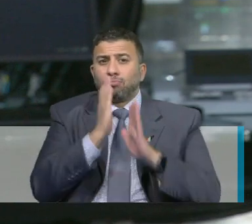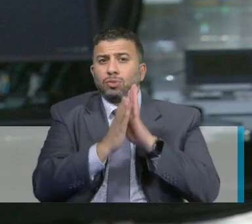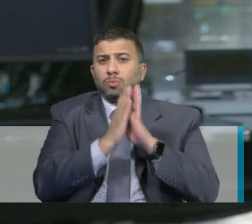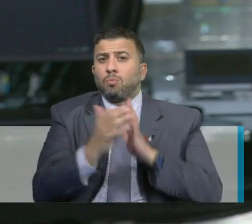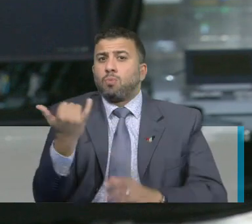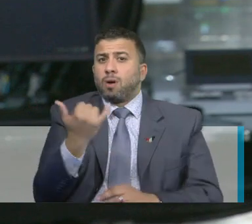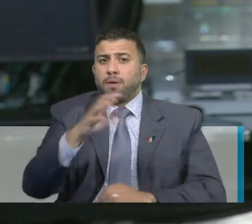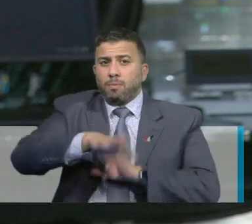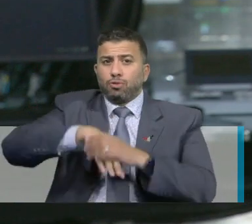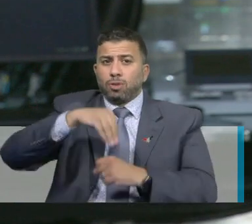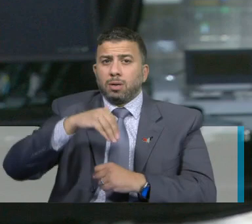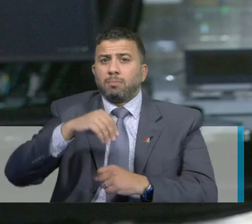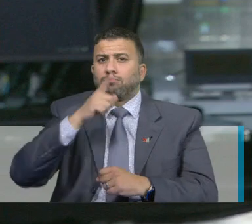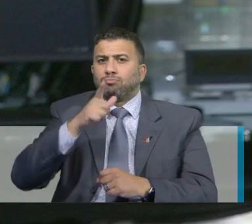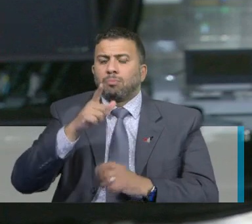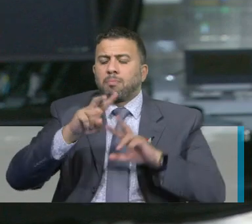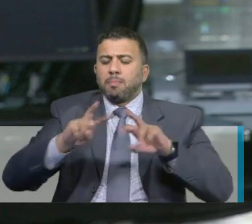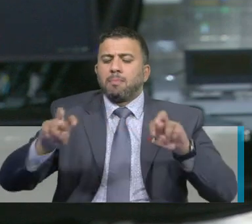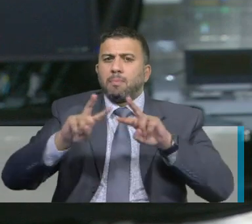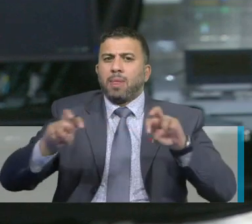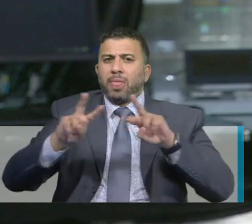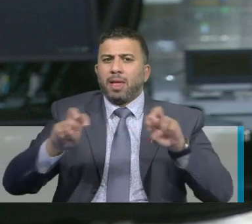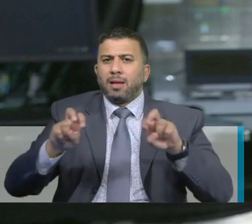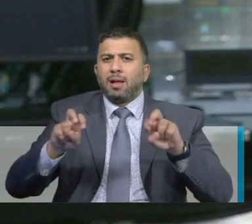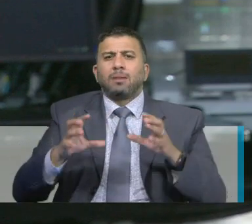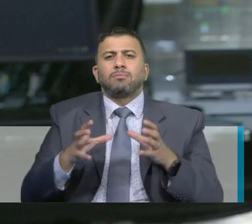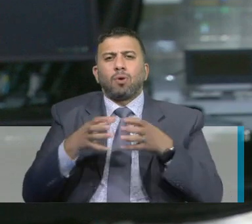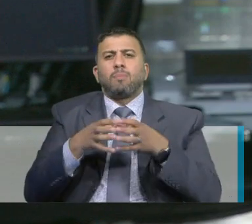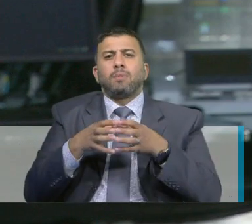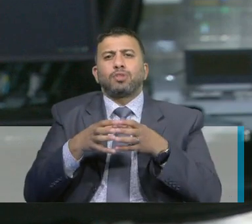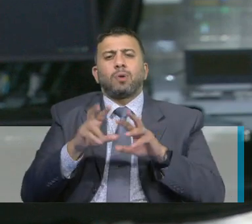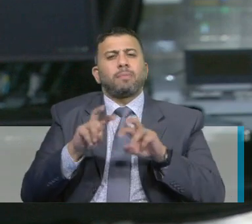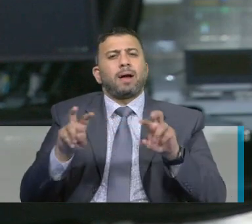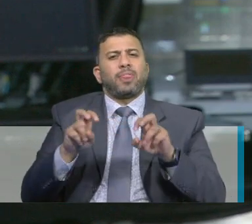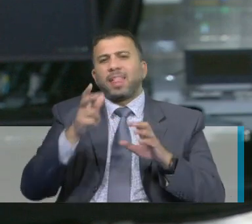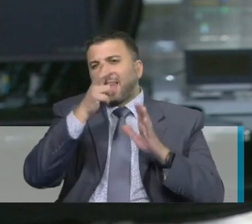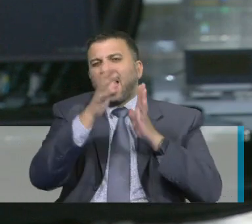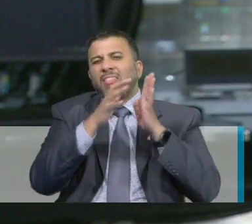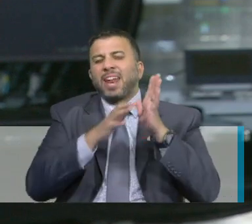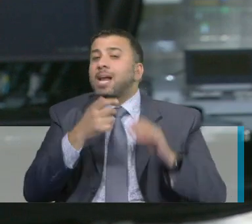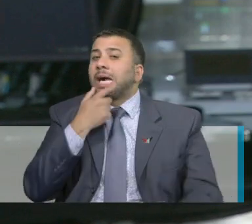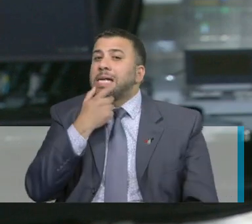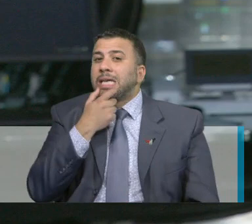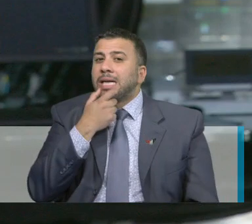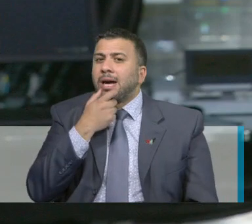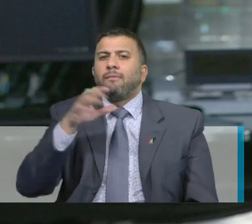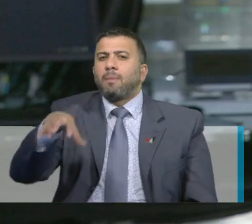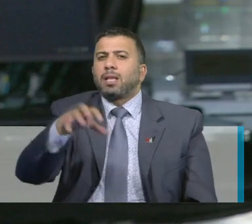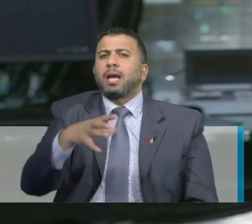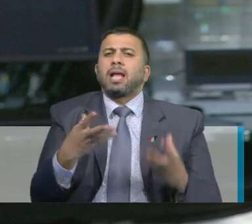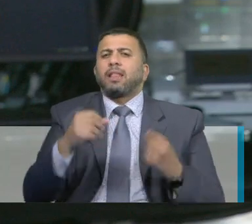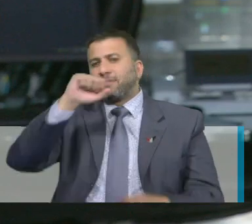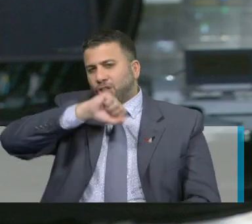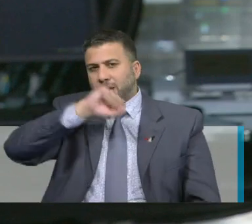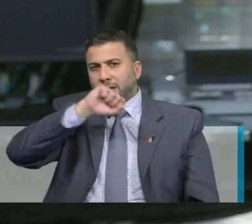الذي يعد رديفا مهما للمشاريع الميدانية والبحثية التي تقوم بها مجموعة البعثات الأثرية الأجنبية في